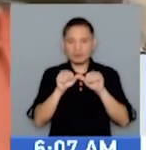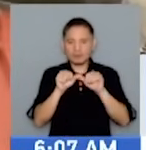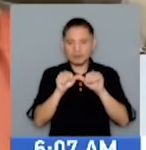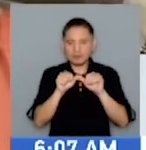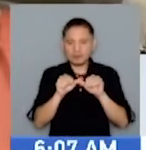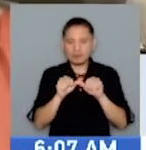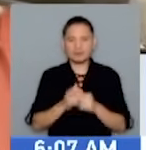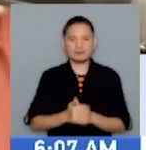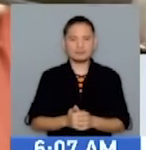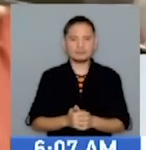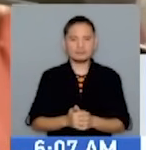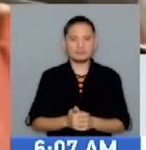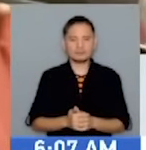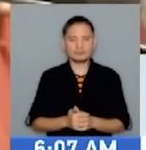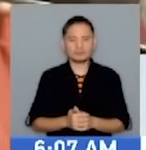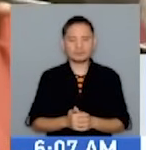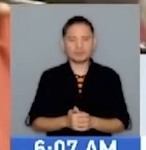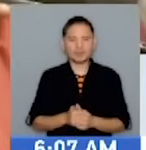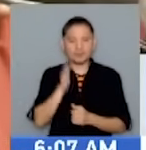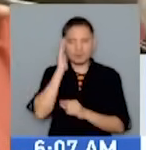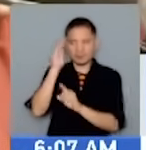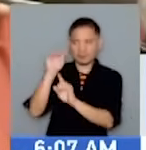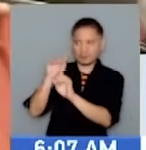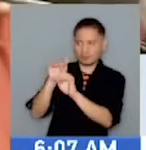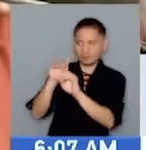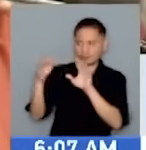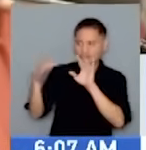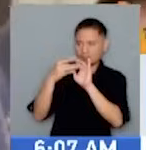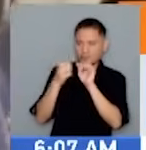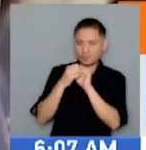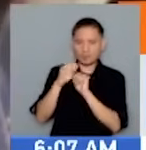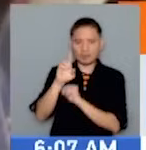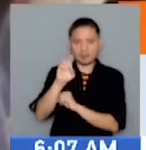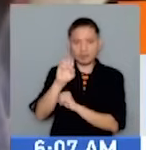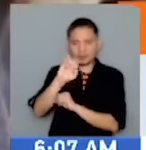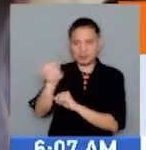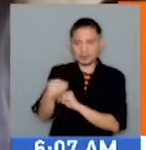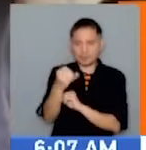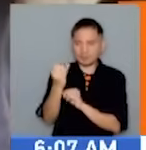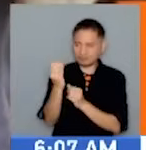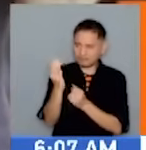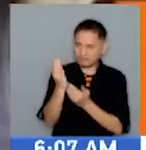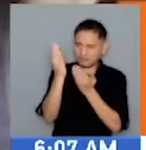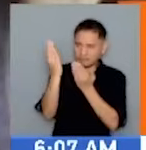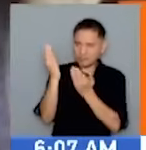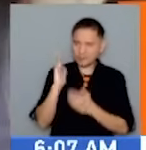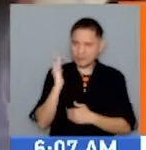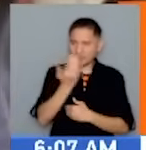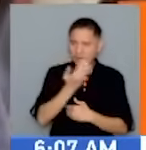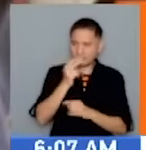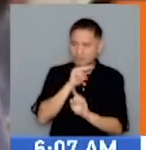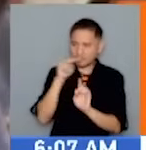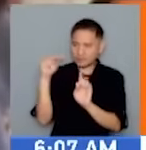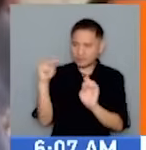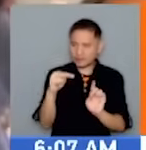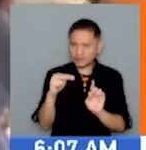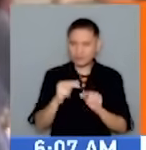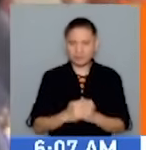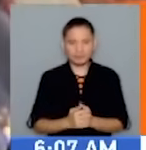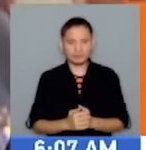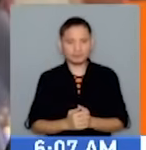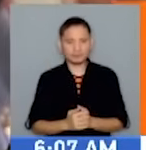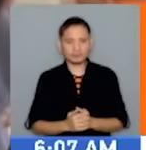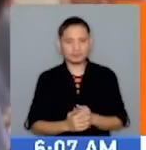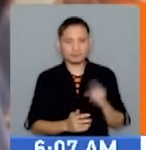reach out to the Department of Justice regarding our position on this matter. Ma'am, what may you say na makikipag-ugnay tayo sa DOJ? So we will